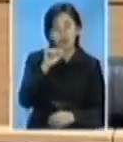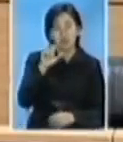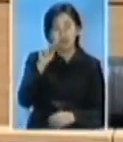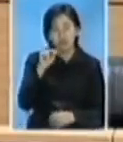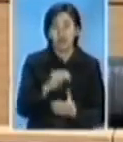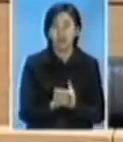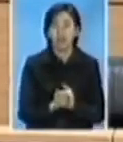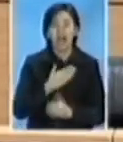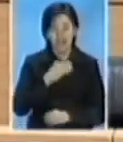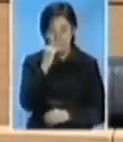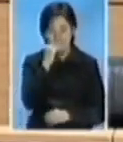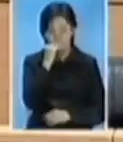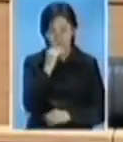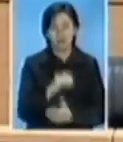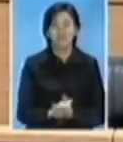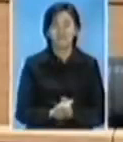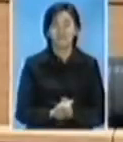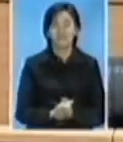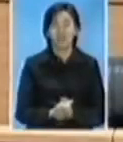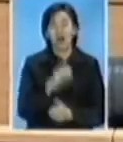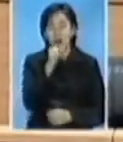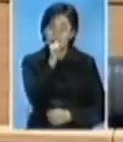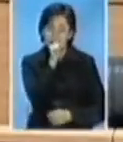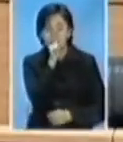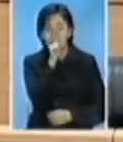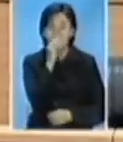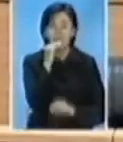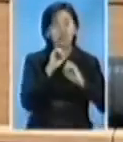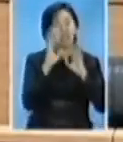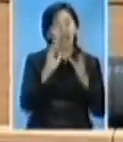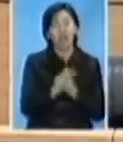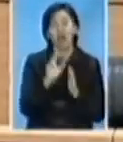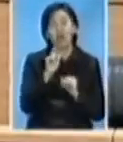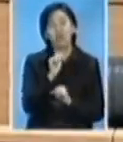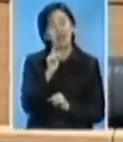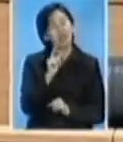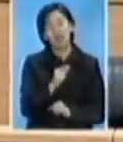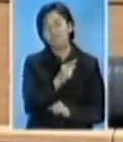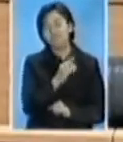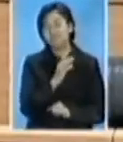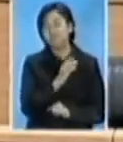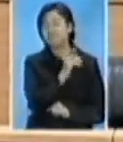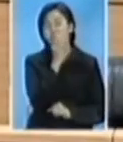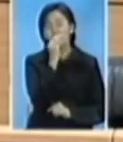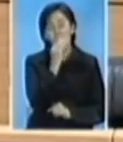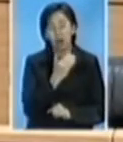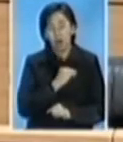พูดแล้วจะได้รู้ว่าสุนัยเนี่ยกล้าหาญกว่านักข่าวอย่างคุณอย่างไร